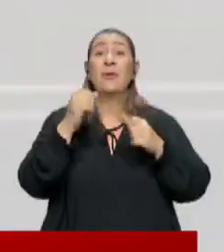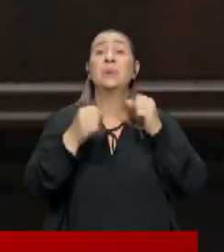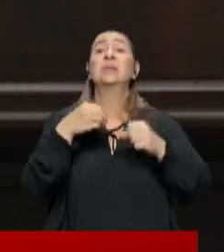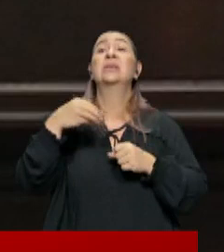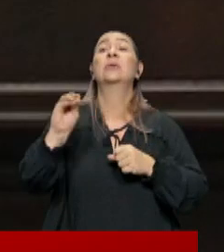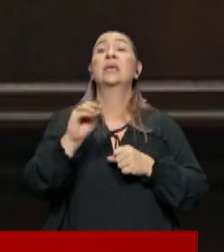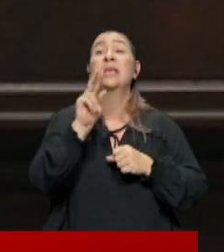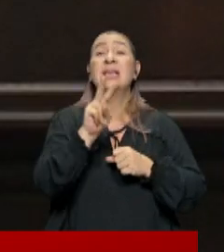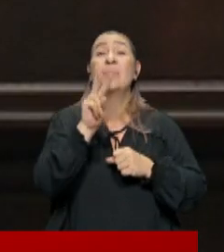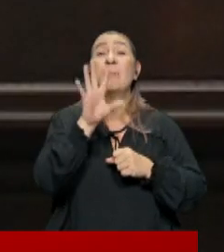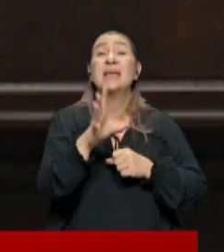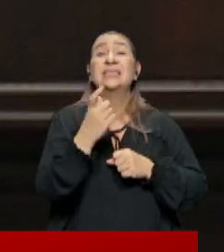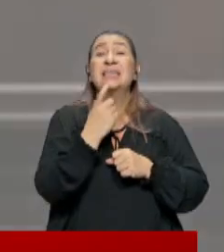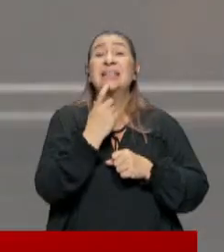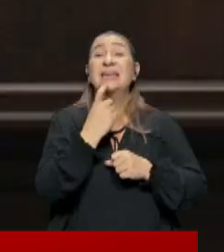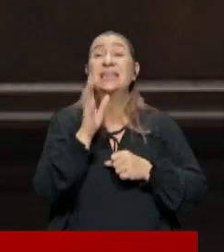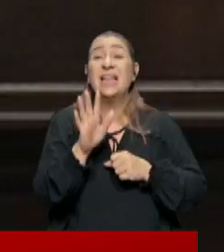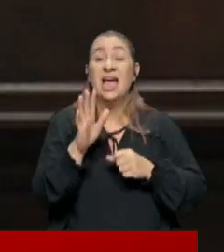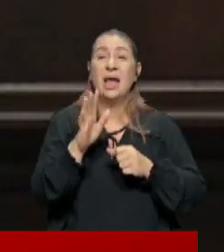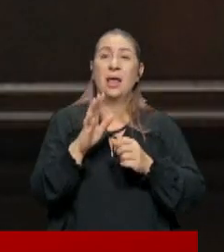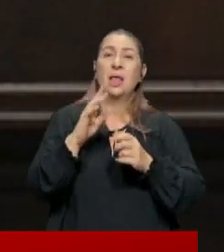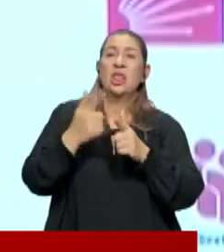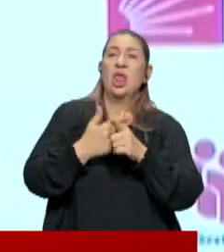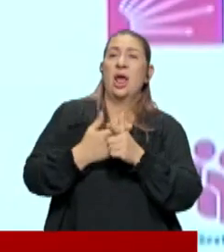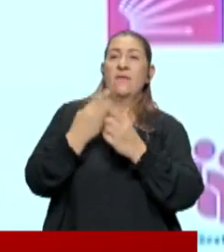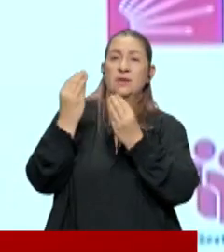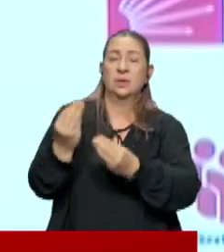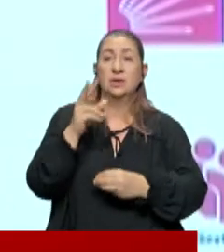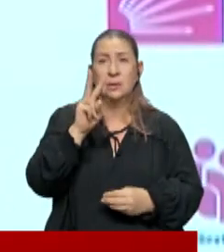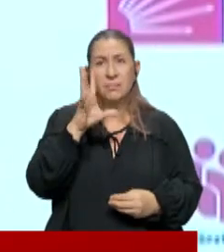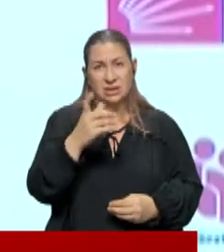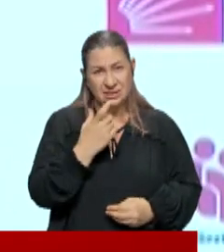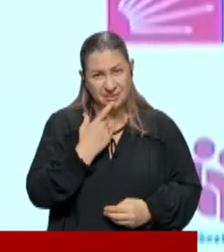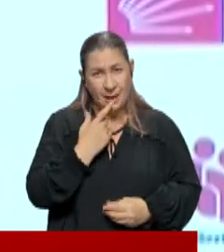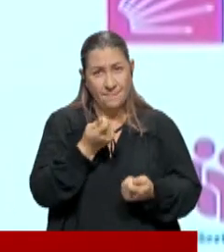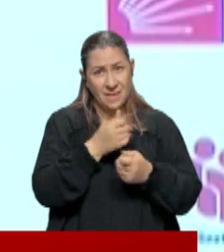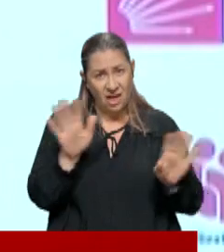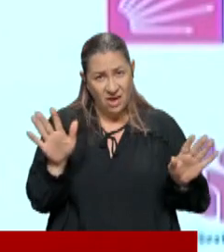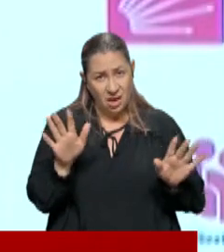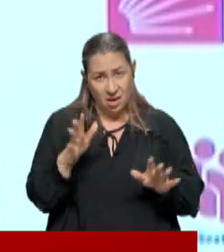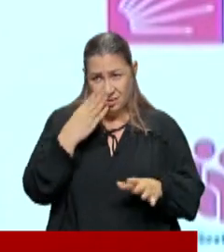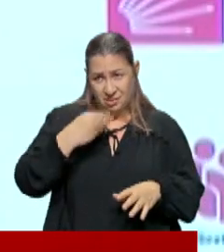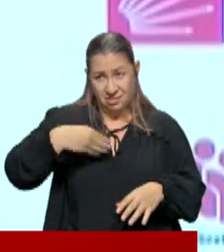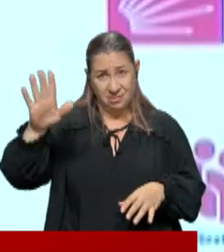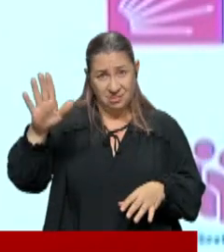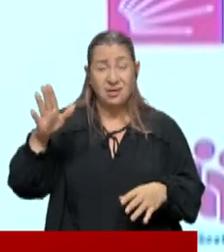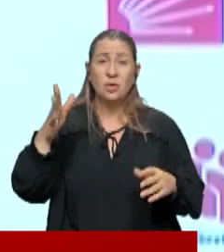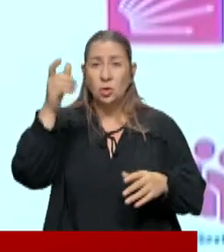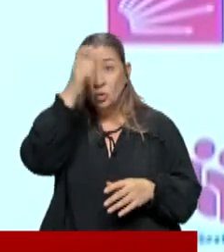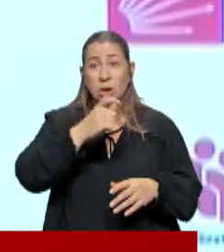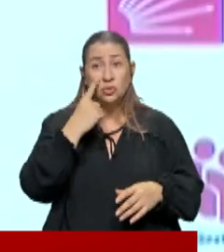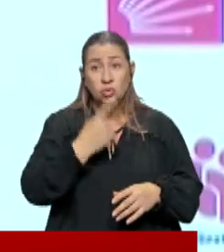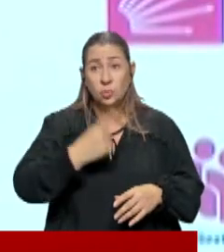satılmamıştır. 25 yıllığına tahsis edilmiştir. 25 yıllığına bedava peşkeş çekmek